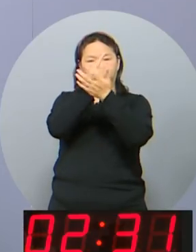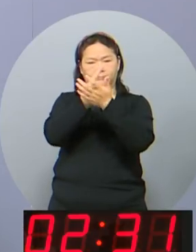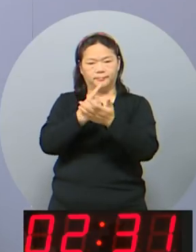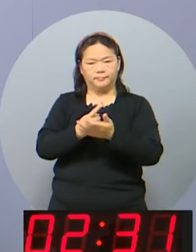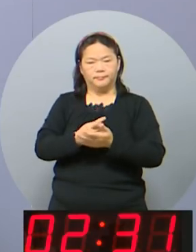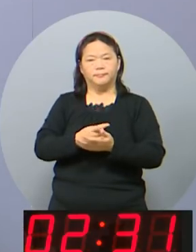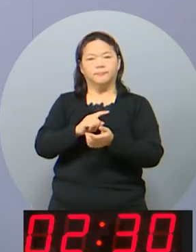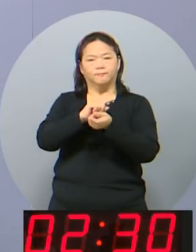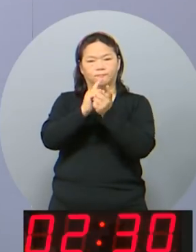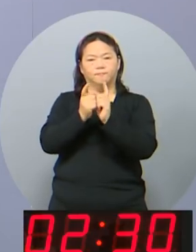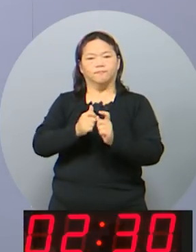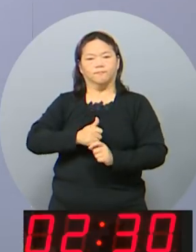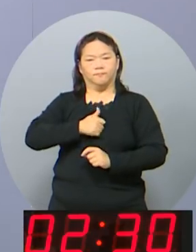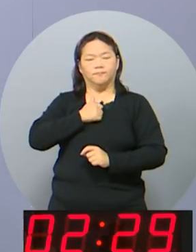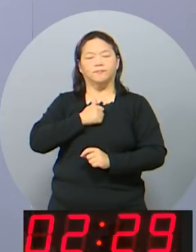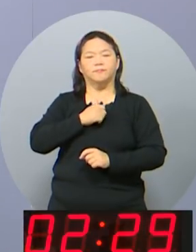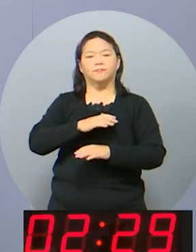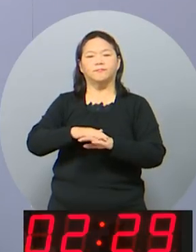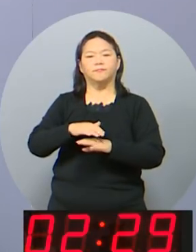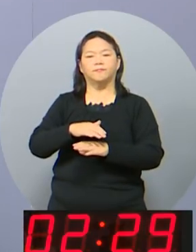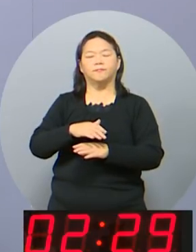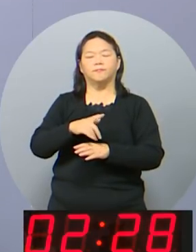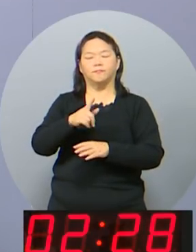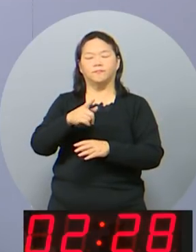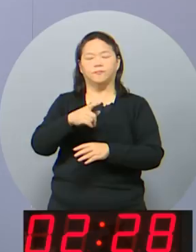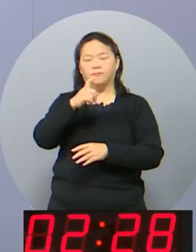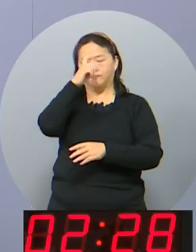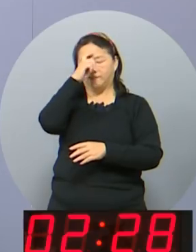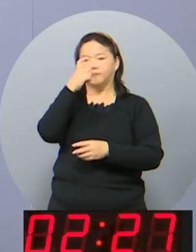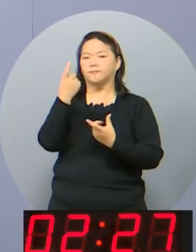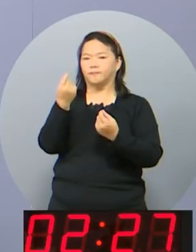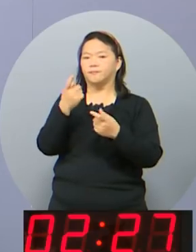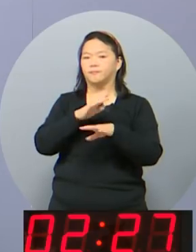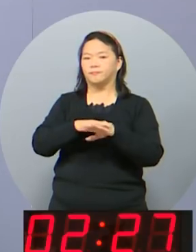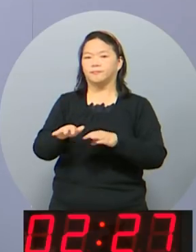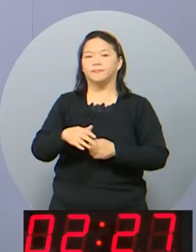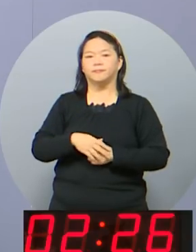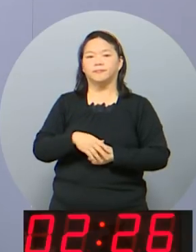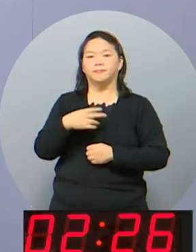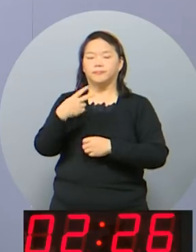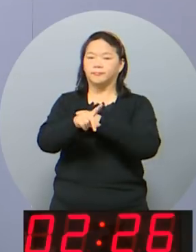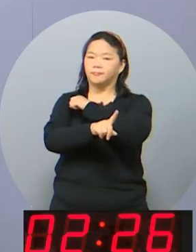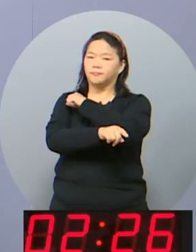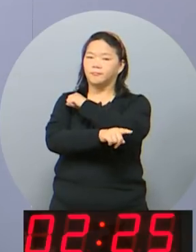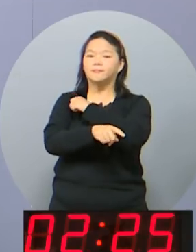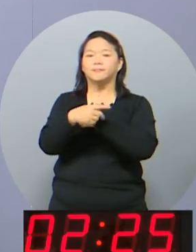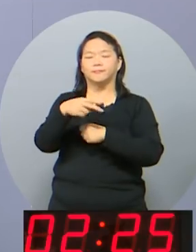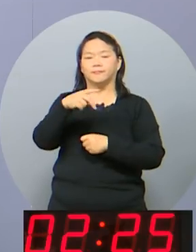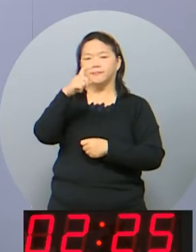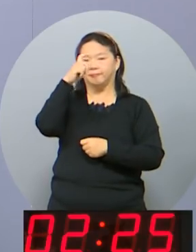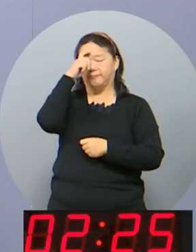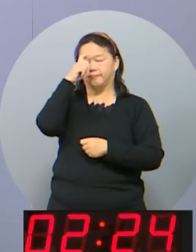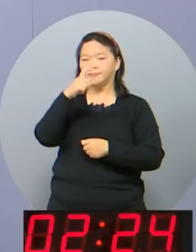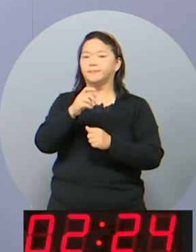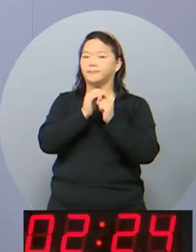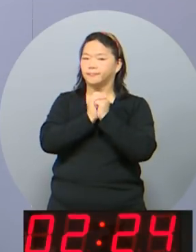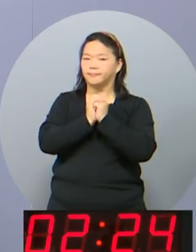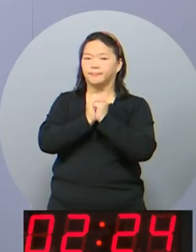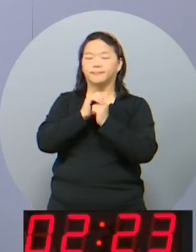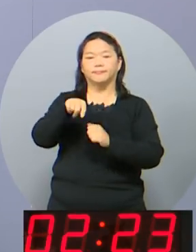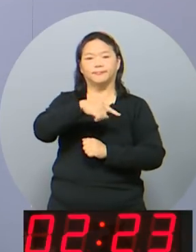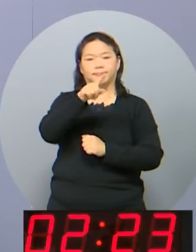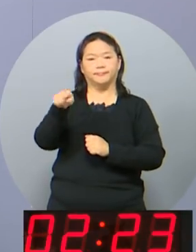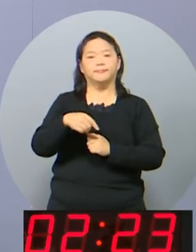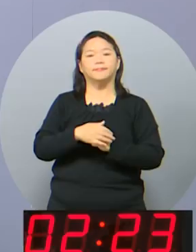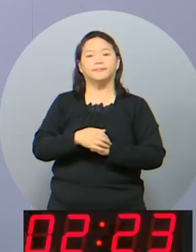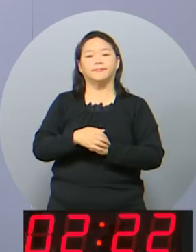现，那不会辜负大家对我的期望啊。最后我想还是要再次的恳托大家，请托大